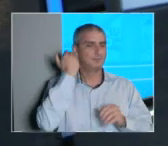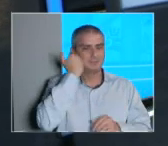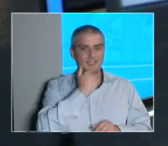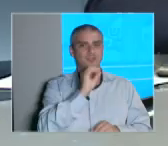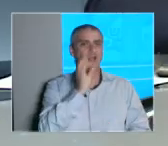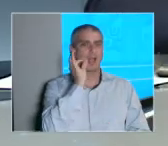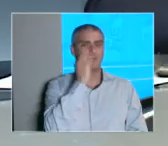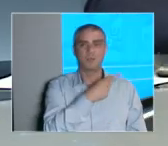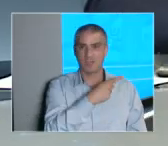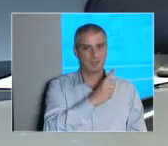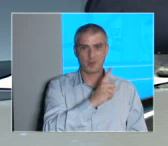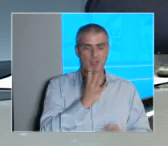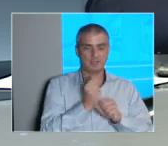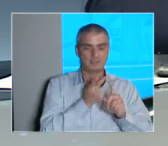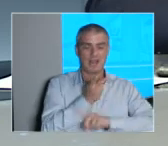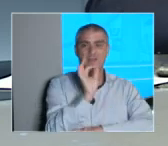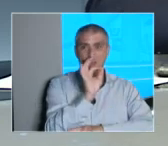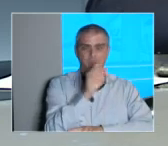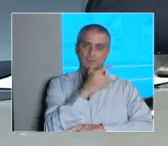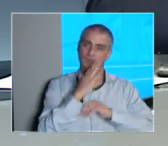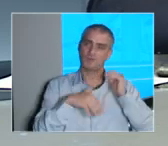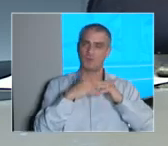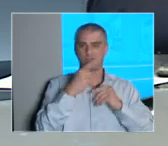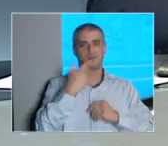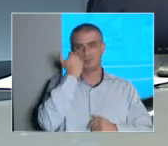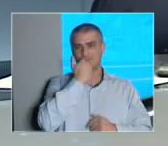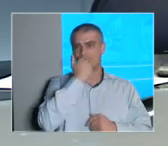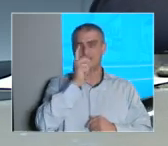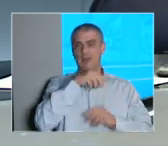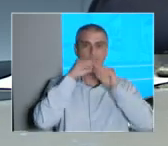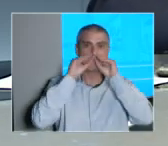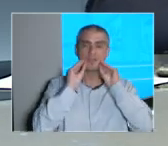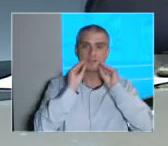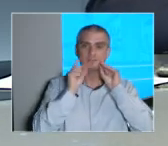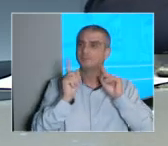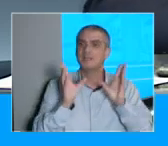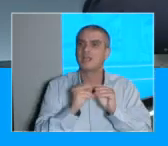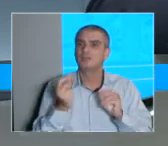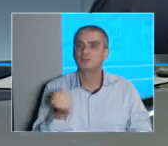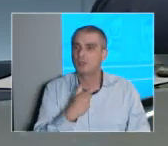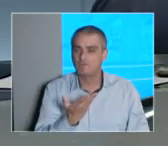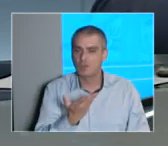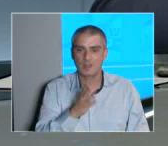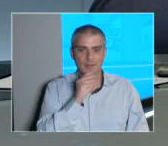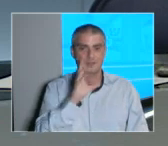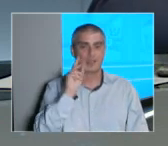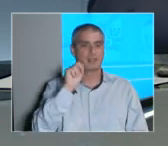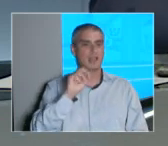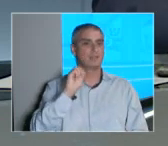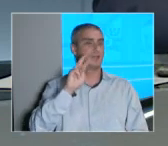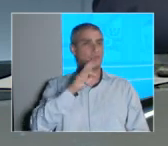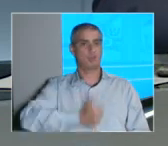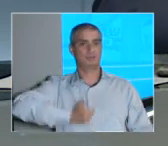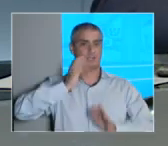של ברק, שאולי לא עבור את אחוז החסימה, עכשיו הוא בונה על זה שהוא יתגלח כן. על השפם של פרץ. מי איתנו השבוע? אבל בוא נדבר על האורחים מרידור, שלנו. דן מרידור,